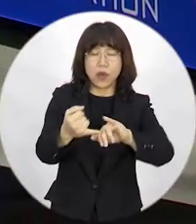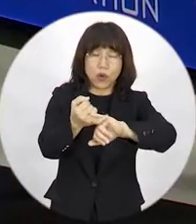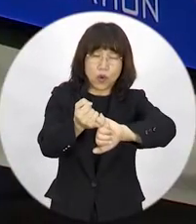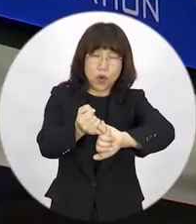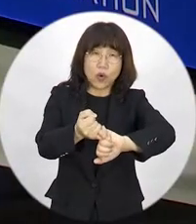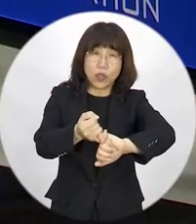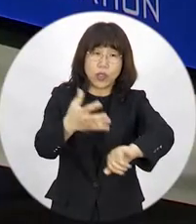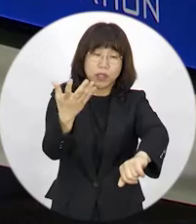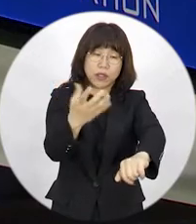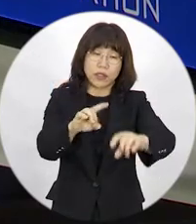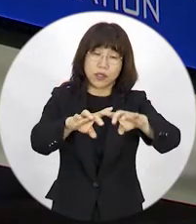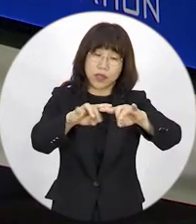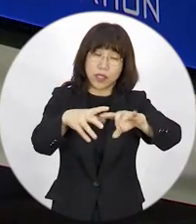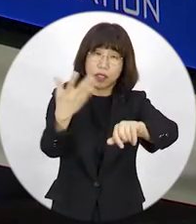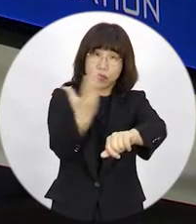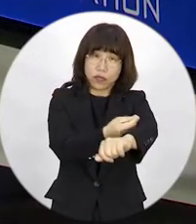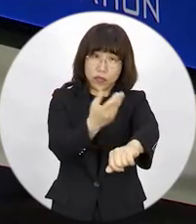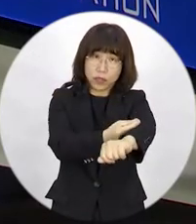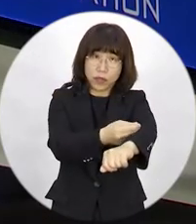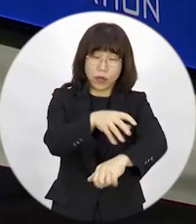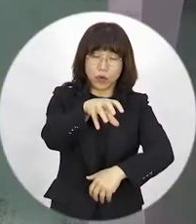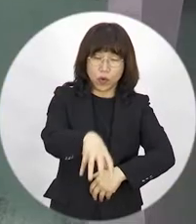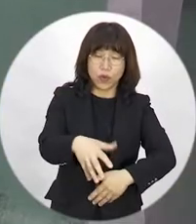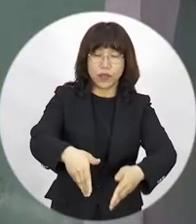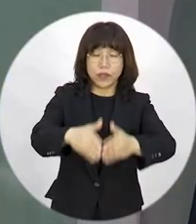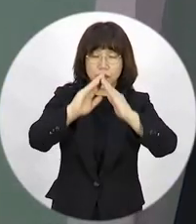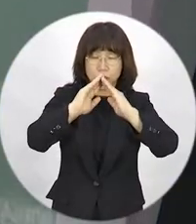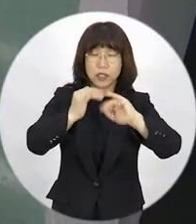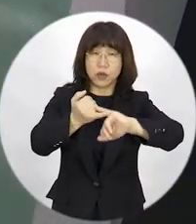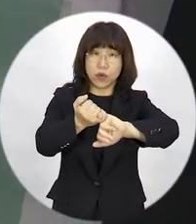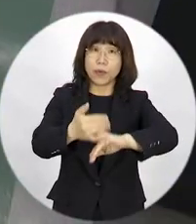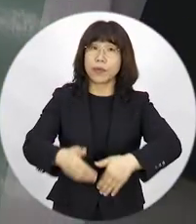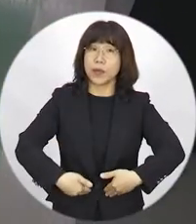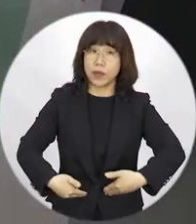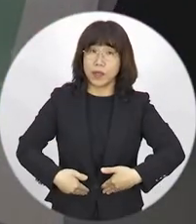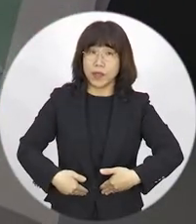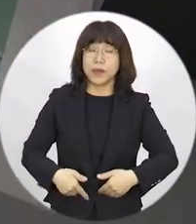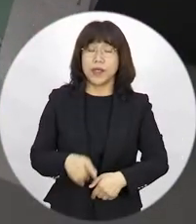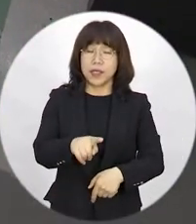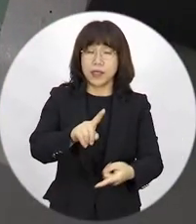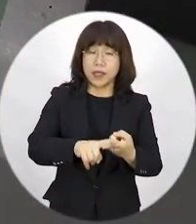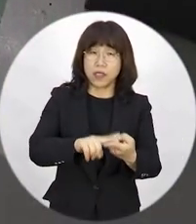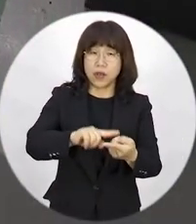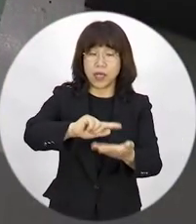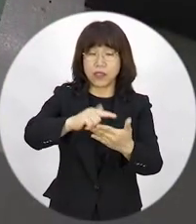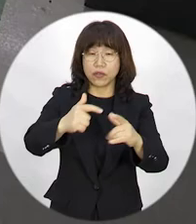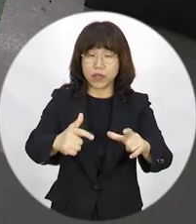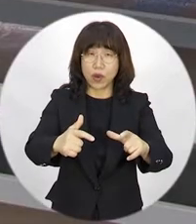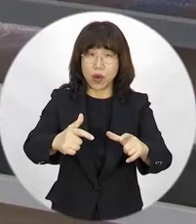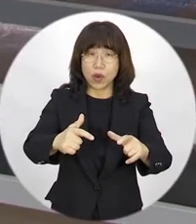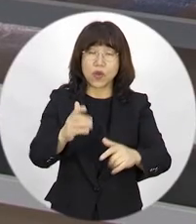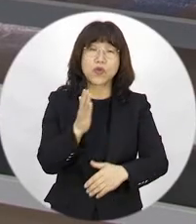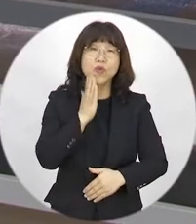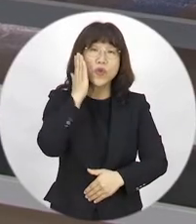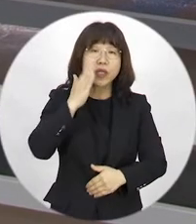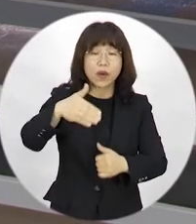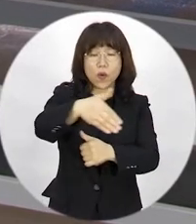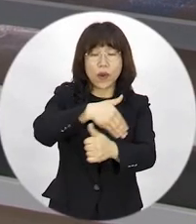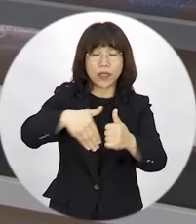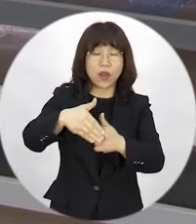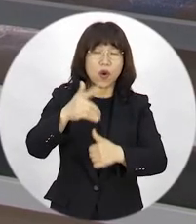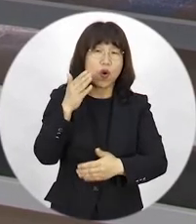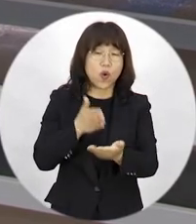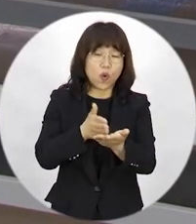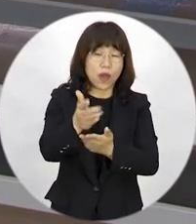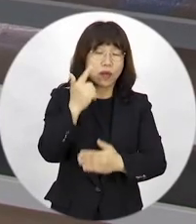설치 유예기간 내에 전기차 충전 시설 및 충전 구역을 설치해야 합니다 기타 자세한 사항은 강서구 총 녹색